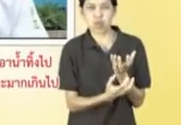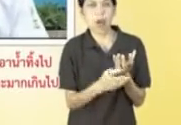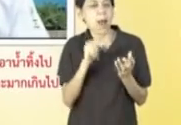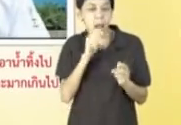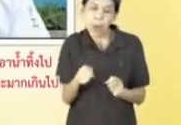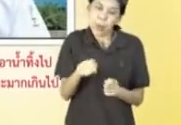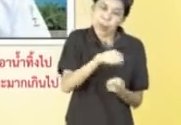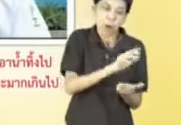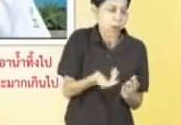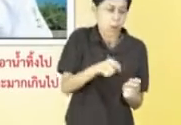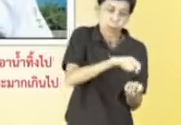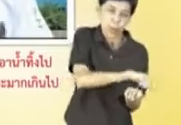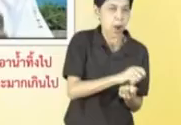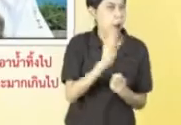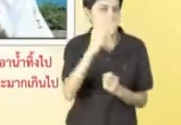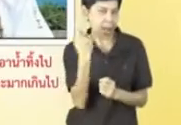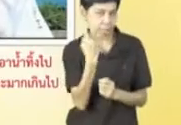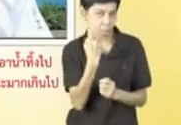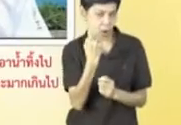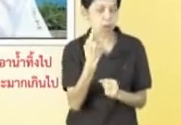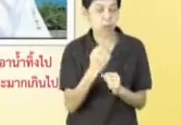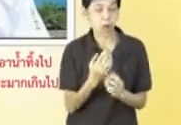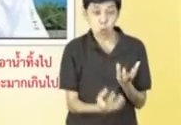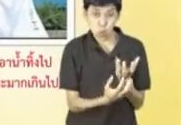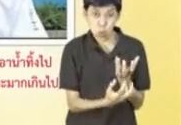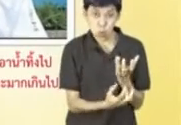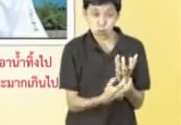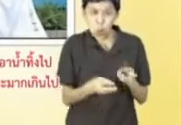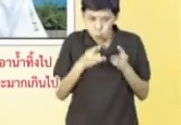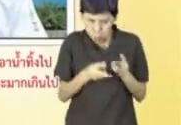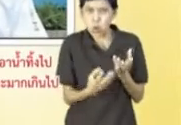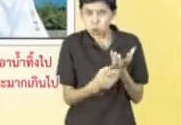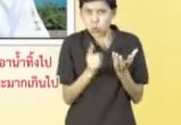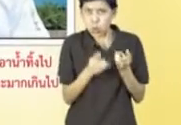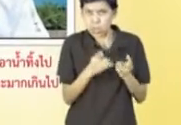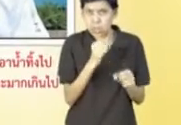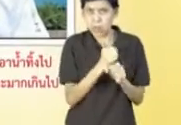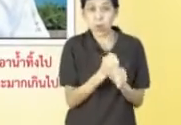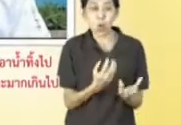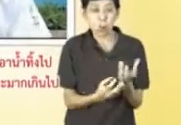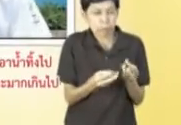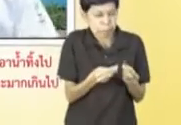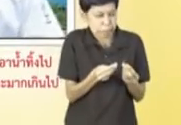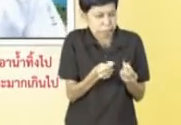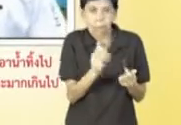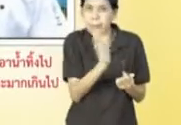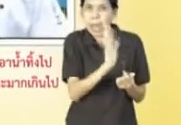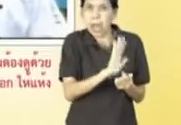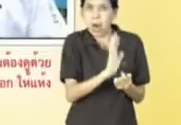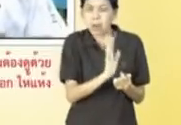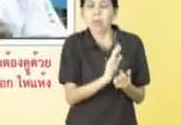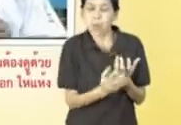าน้ำทิ้งไปนะครับเราจะได้การต้มก็ต้องมีวิธีการอีกนะครับอย่าต้มให้เละมากเกินไปนะ